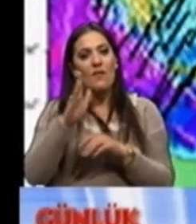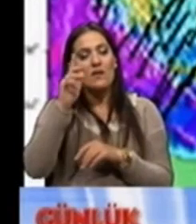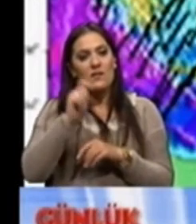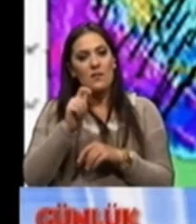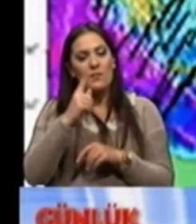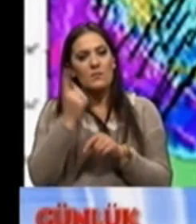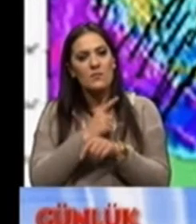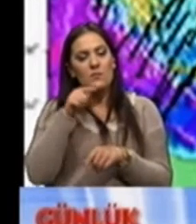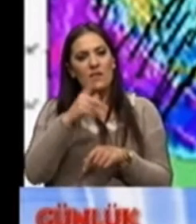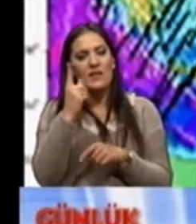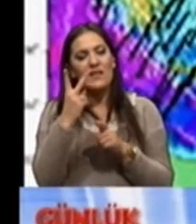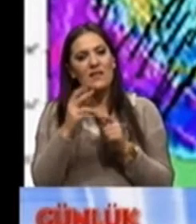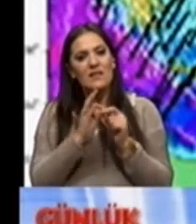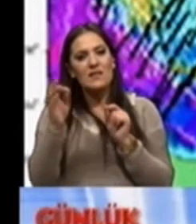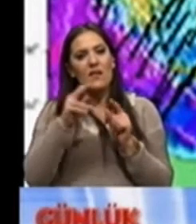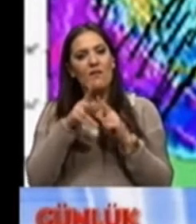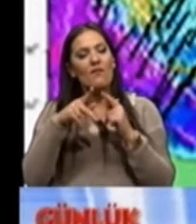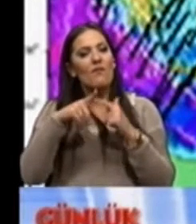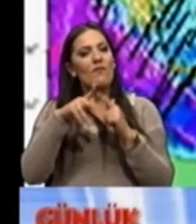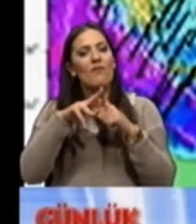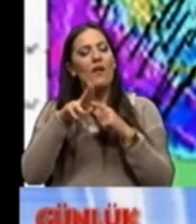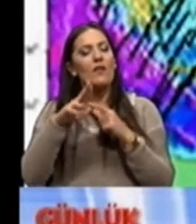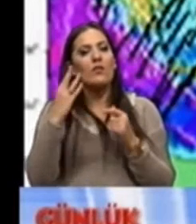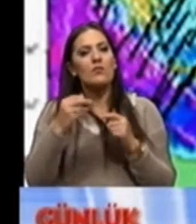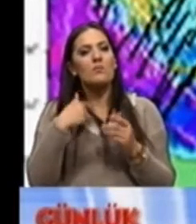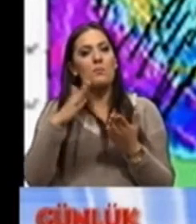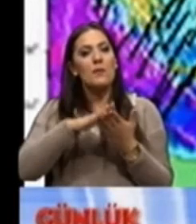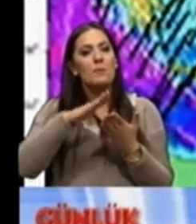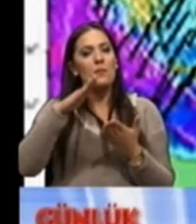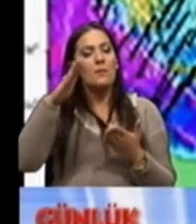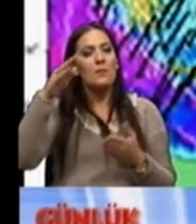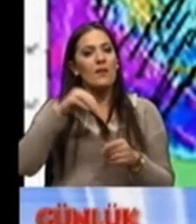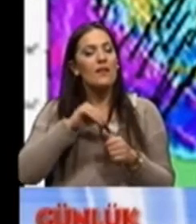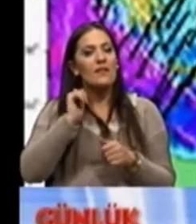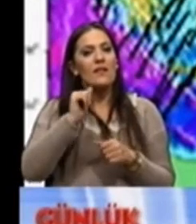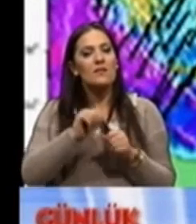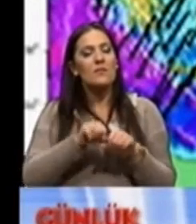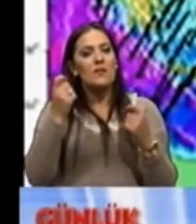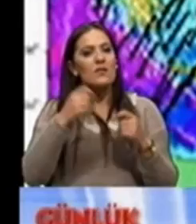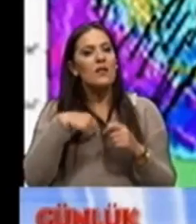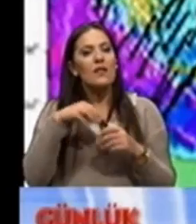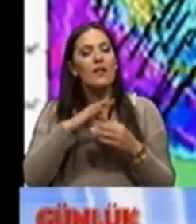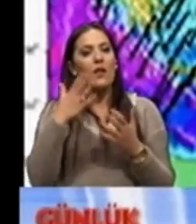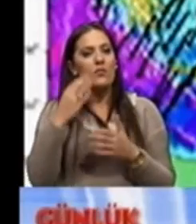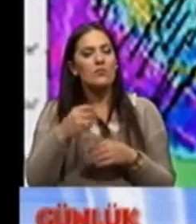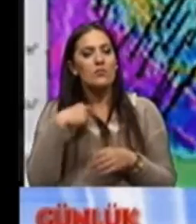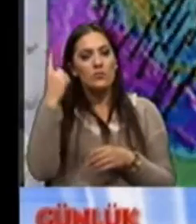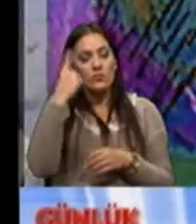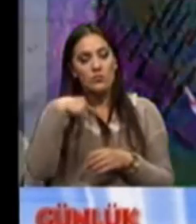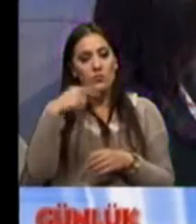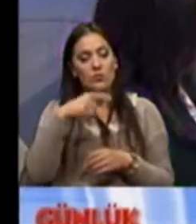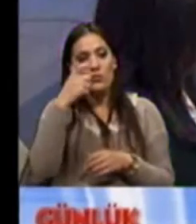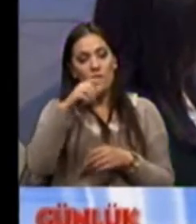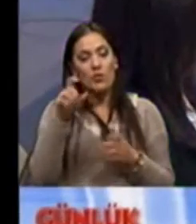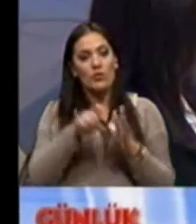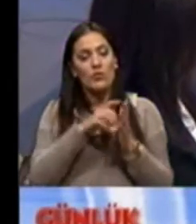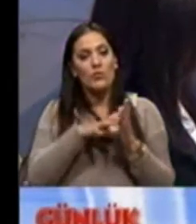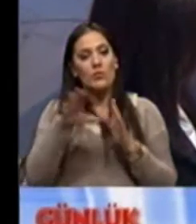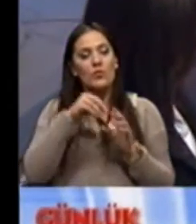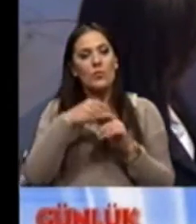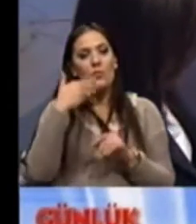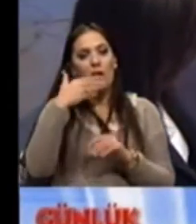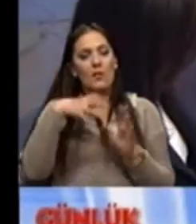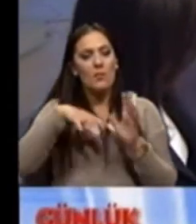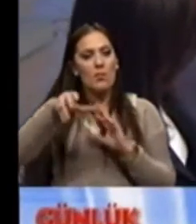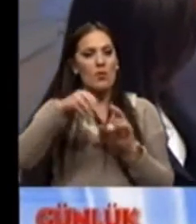de bu 2 santimlik fark ne olacak? Yani birlikte ne zaman kalacak, ne olacak? Çünkü Türkiye nüfusunun çok büyük bölümü Marmara